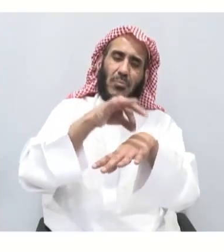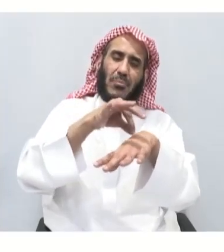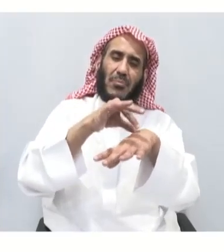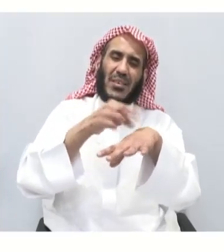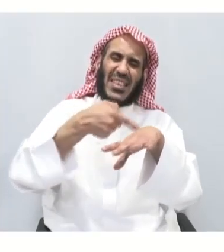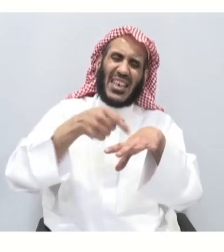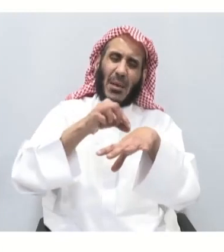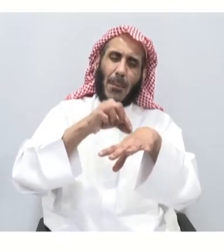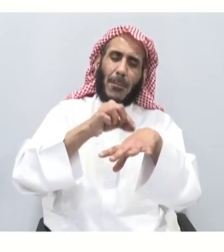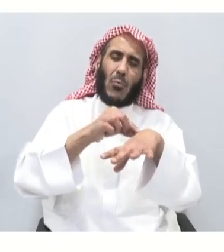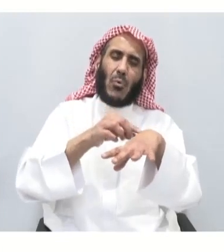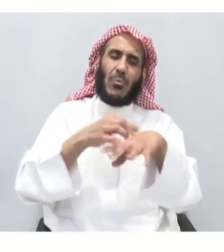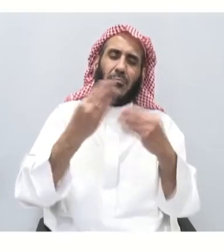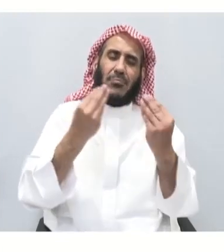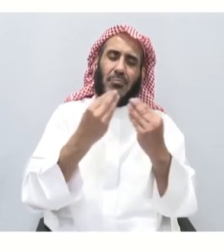الجلد